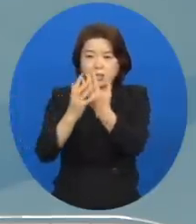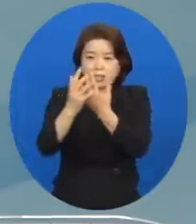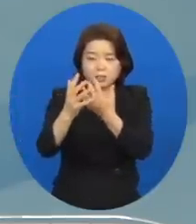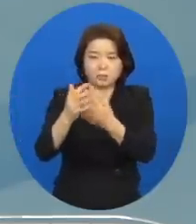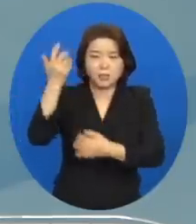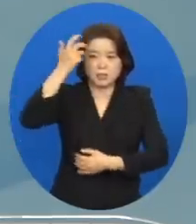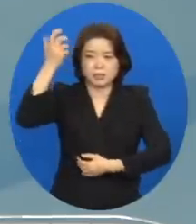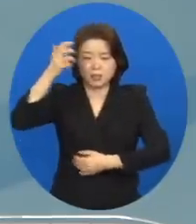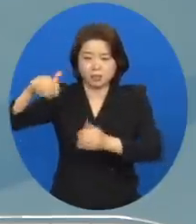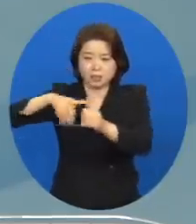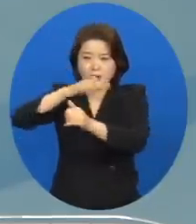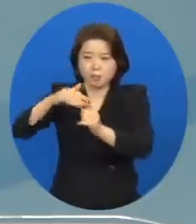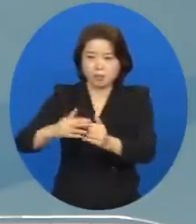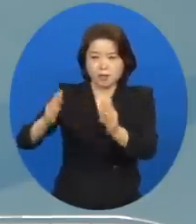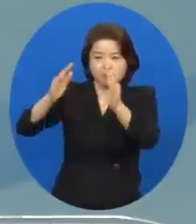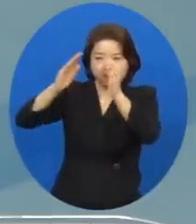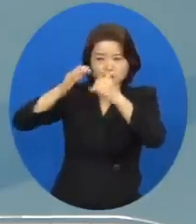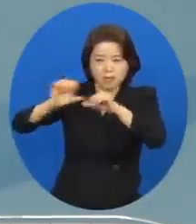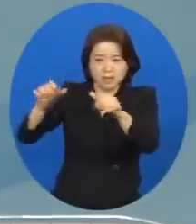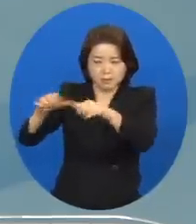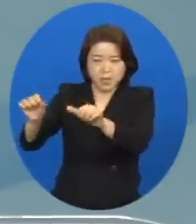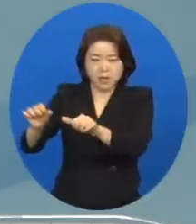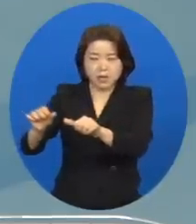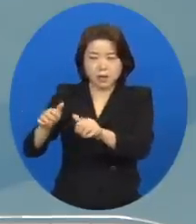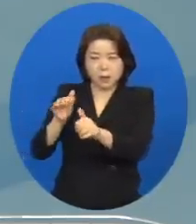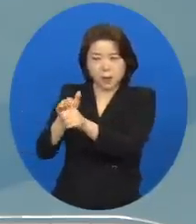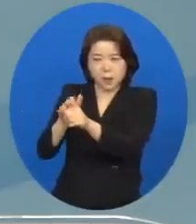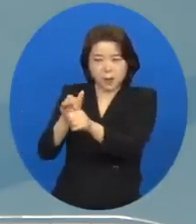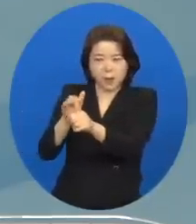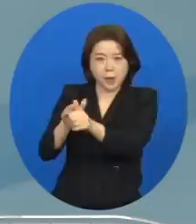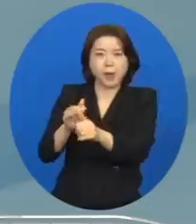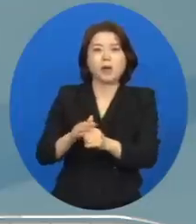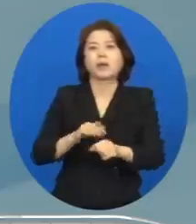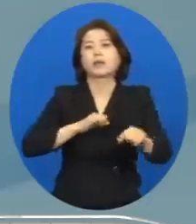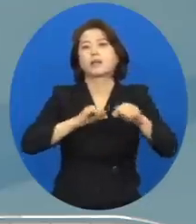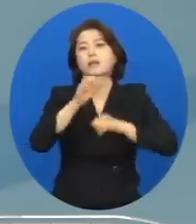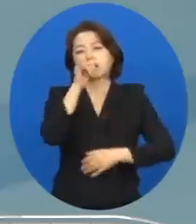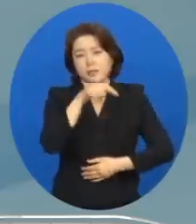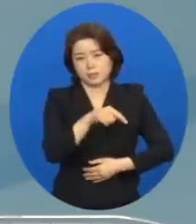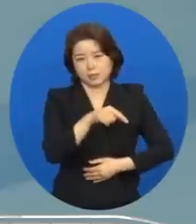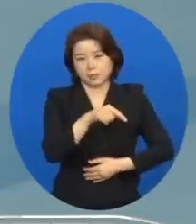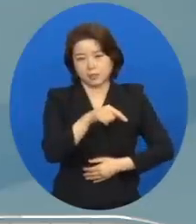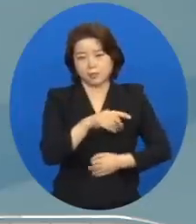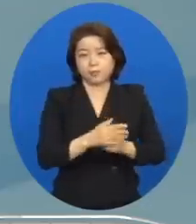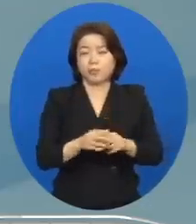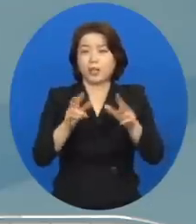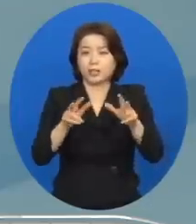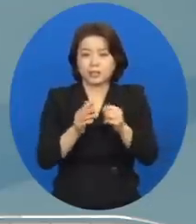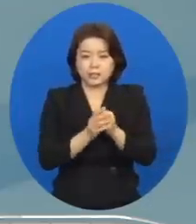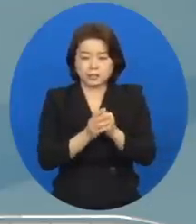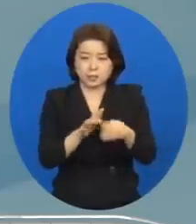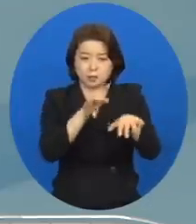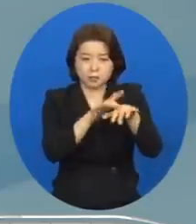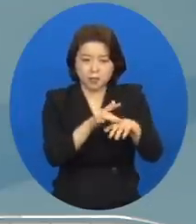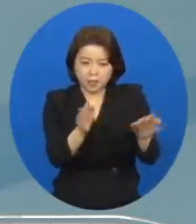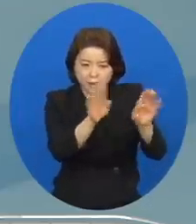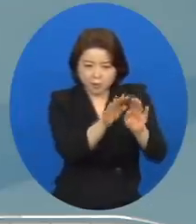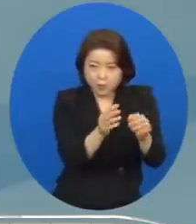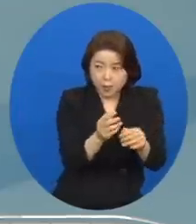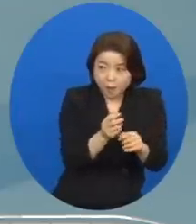분위기를 깨트리려고 역사하는구나. 지금 마귀가 문 앞에 웅크리고